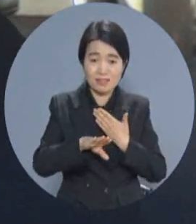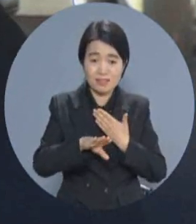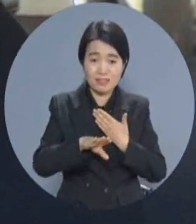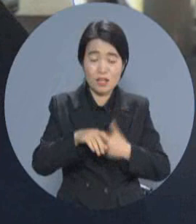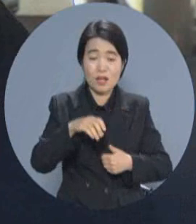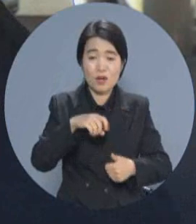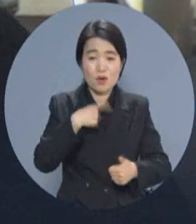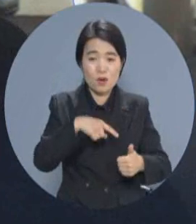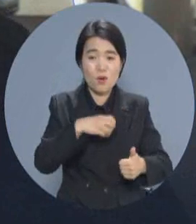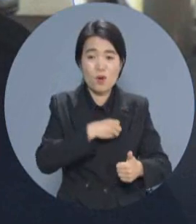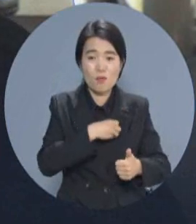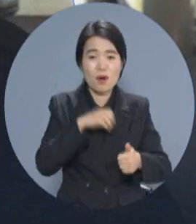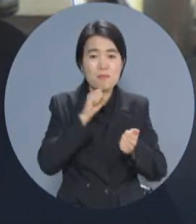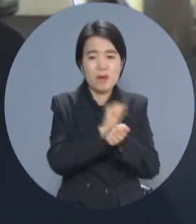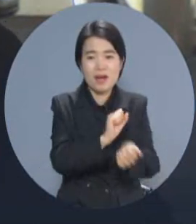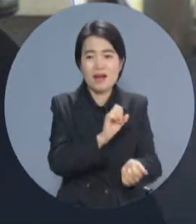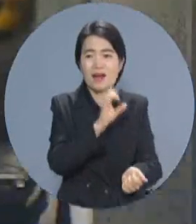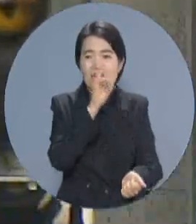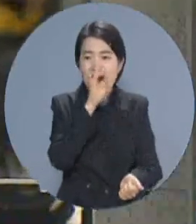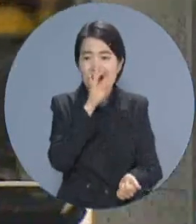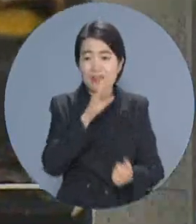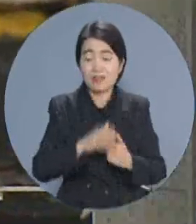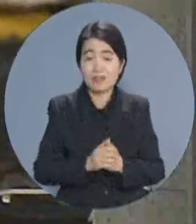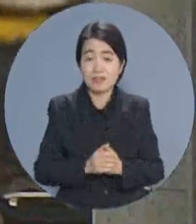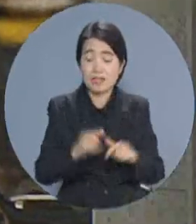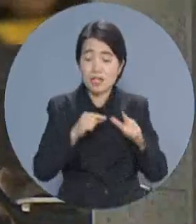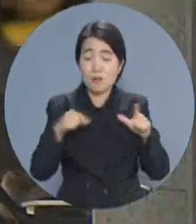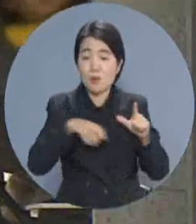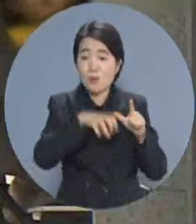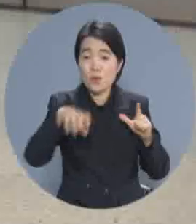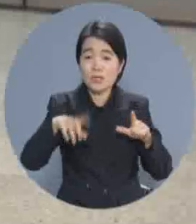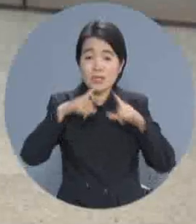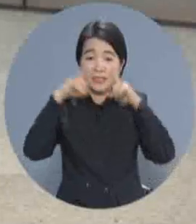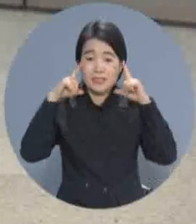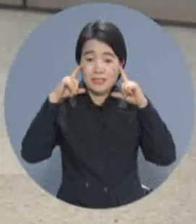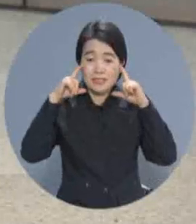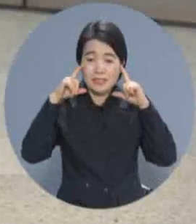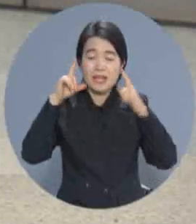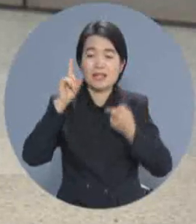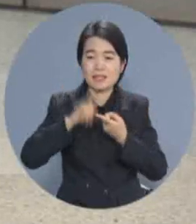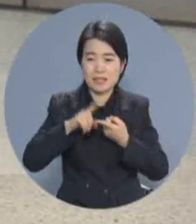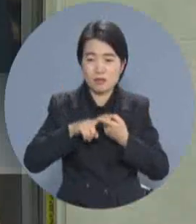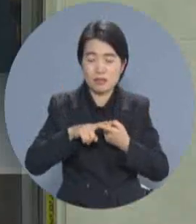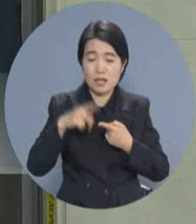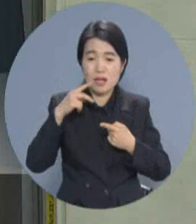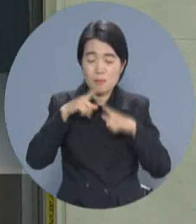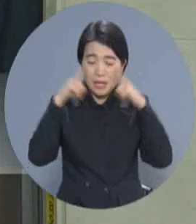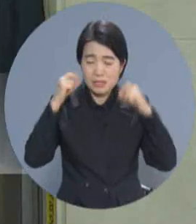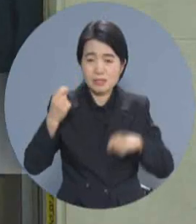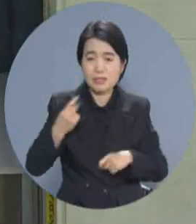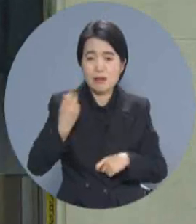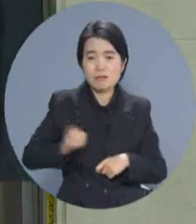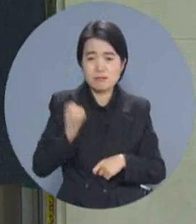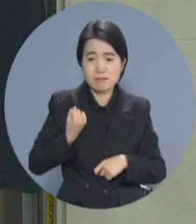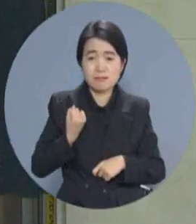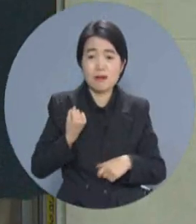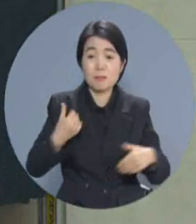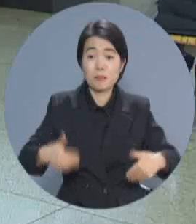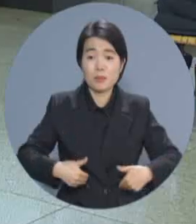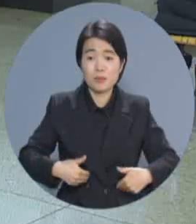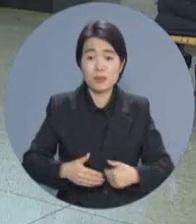이제 가르치는 회원분들이 옮길 수 있으니까. 일부 장소에선 착용 의무가 유지되다 보니 마스크를 아예 안 챙길 수도